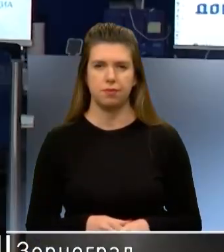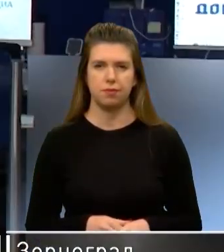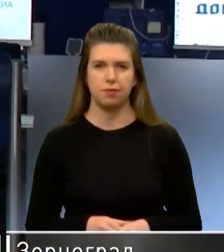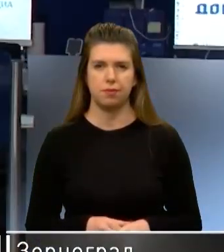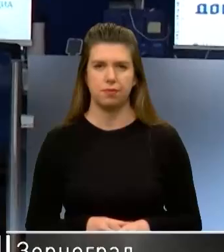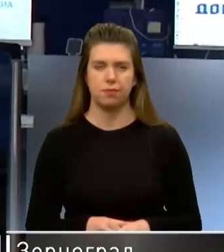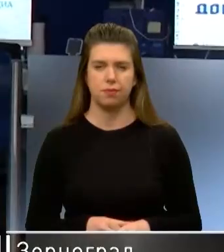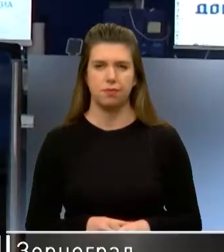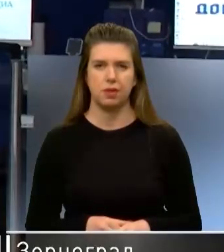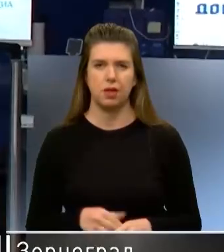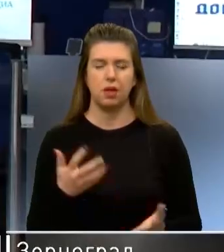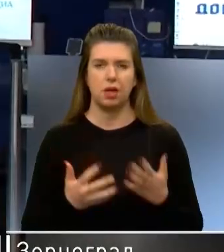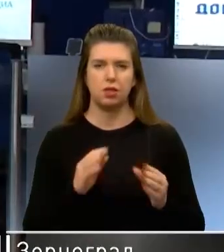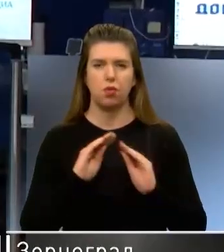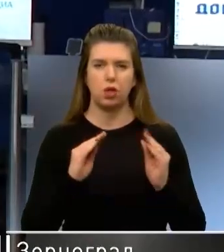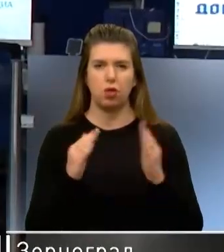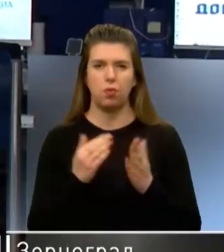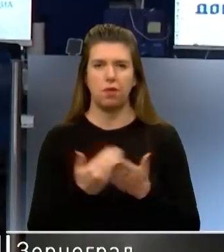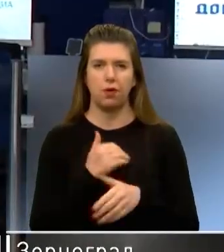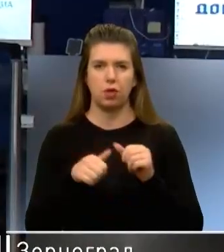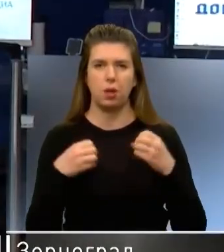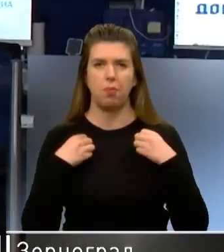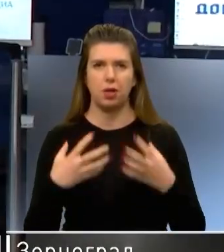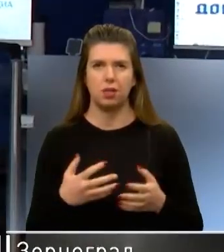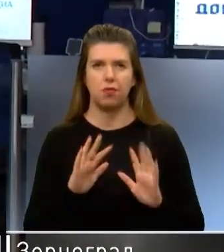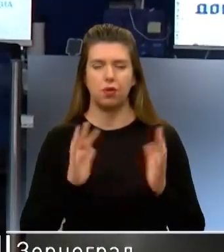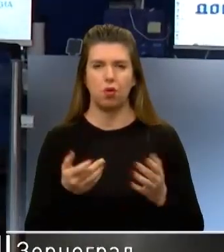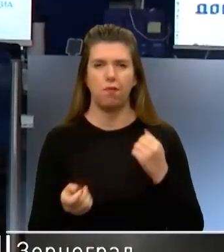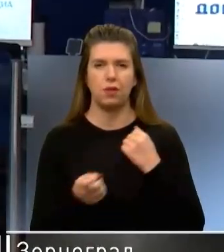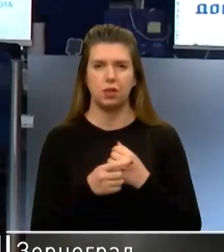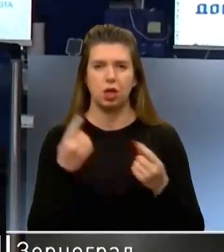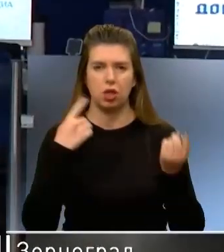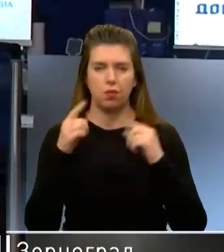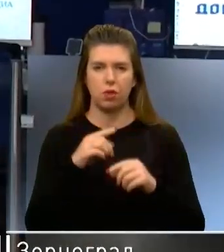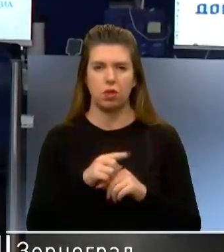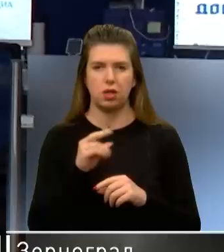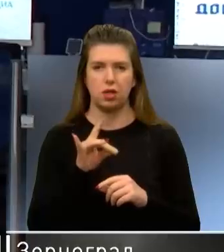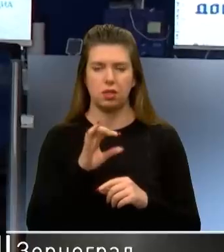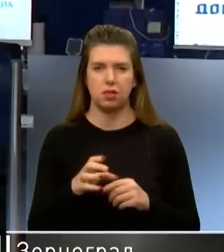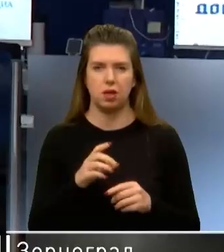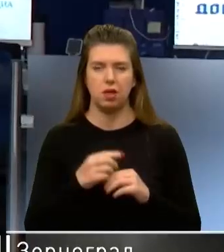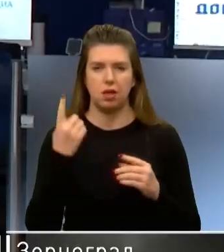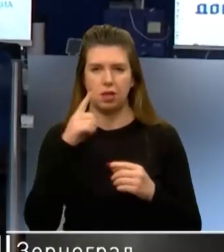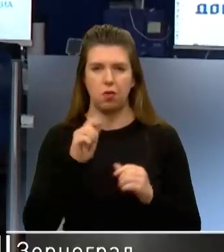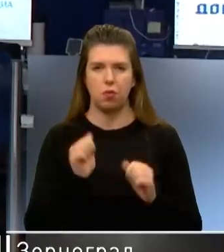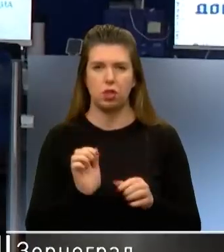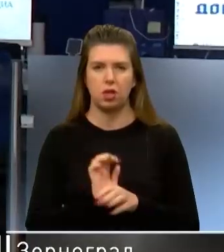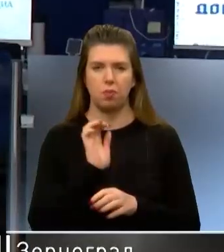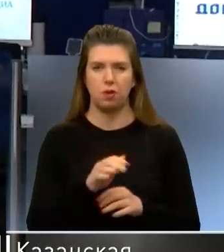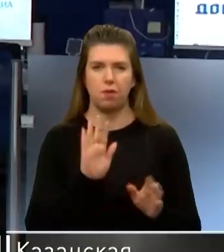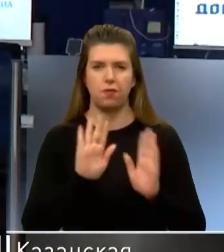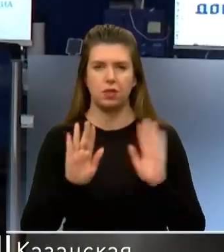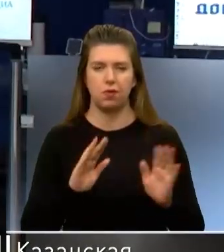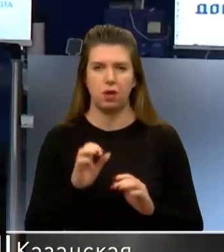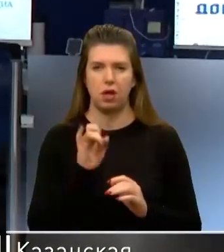Ижевска если украшая дом к новогодним праздникам вдруг возник творческий кризис за идеями Можно отправиться на